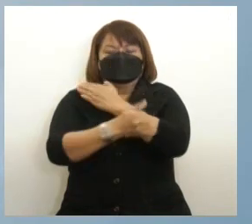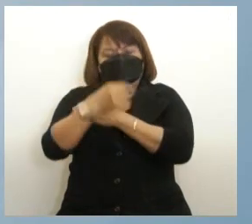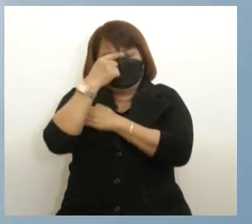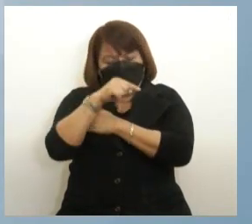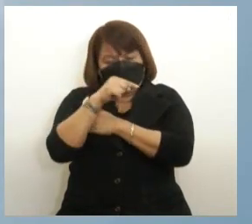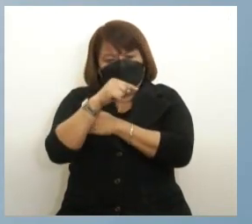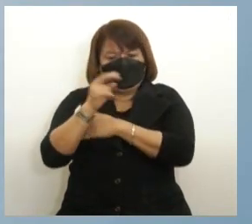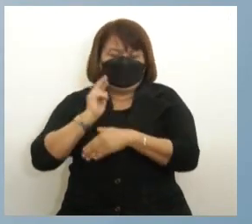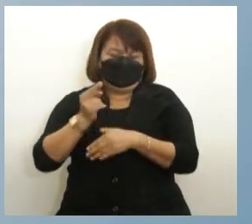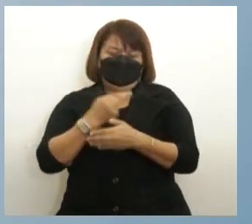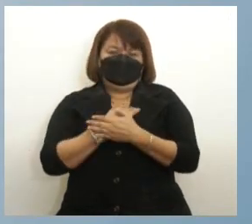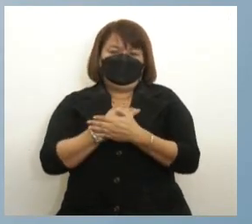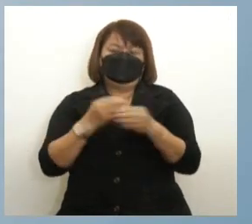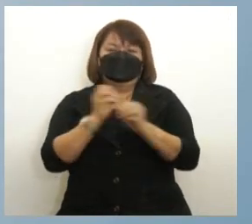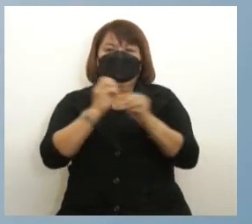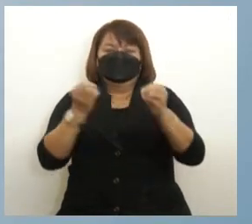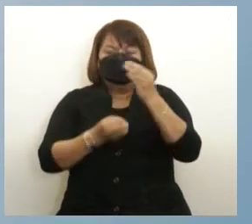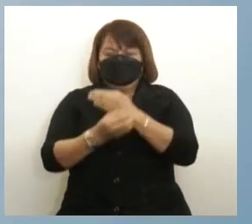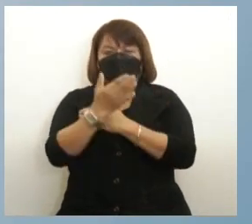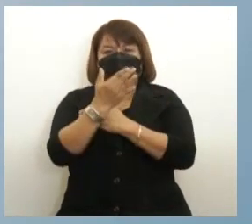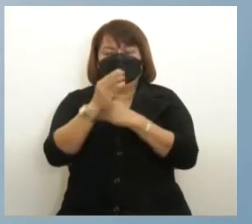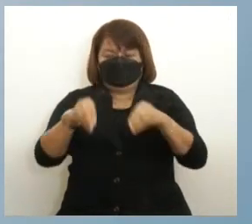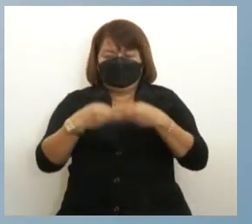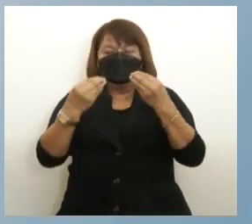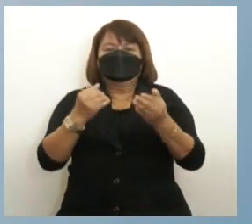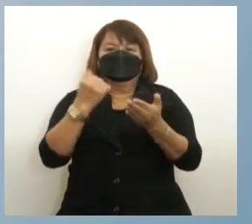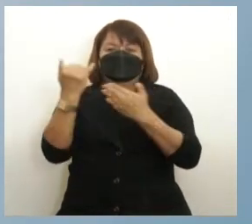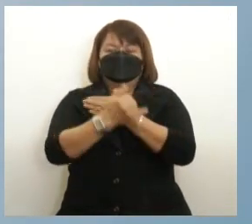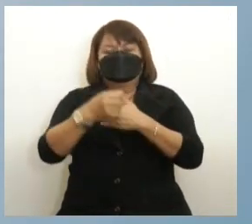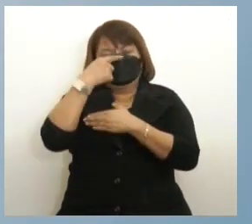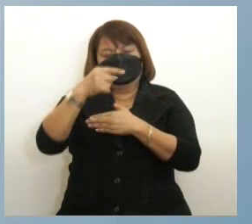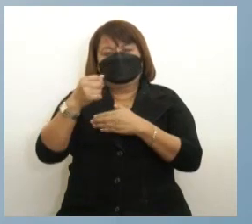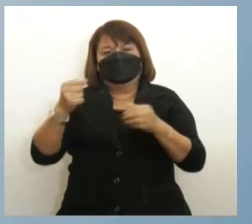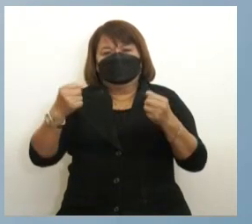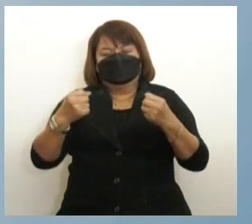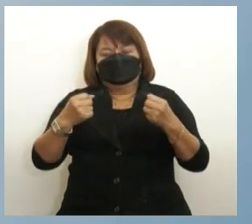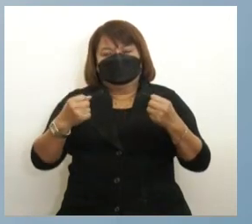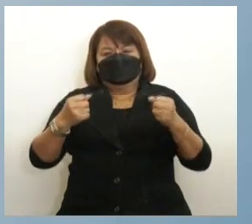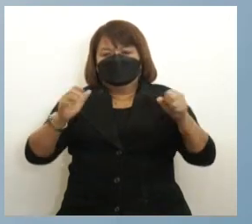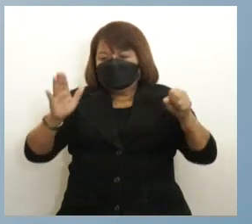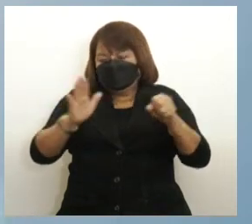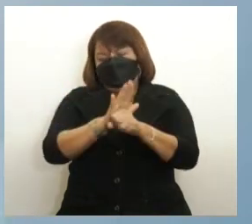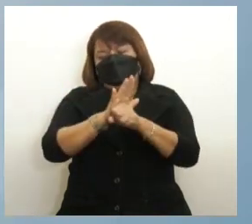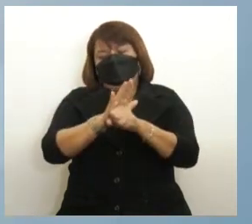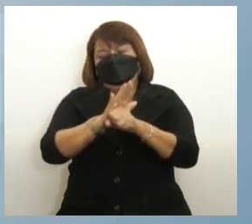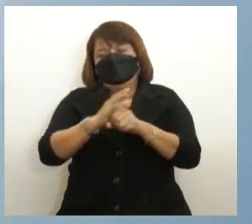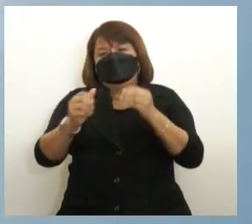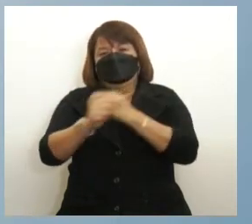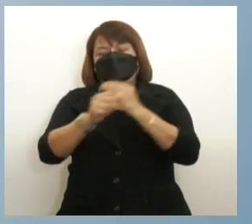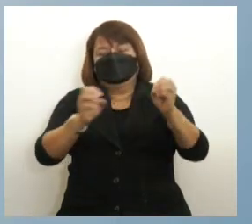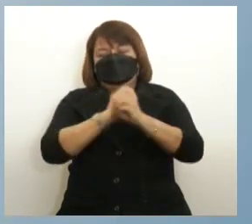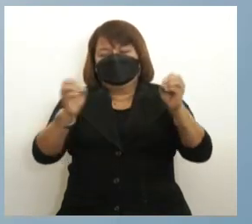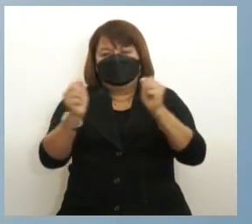ก็จะไม่มีโอกาสที่จะได้บ้านเมืองที่อุดมสมบูรณ์และปลอดภัยสำหรับเราประวัติสมเด็จพระเ